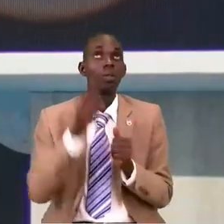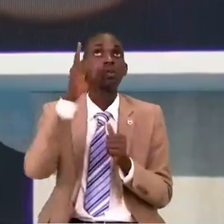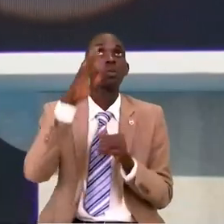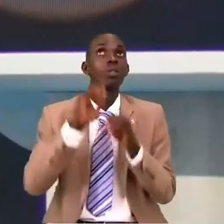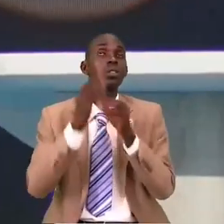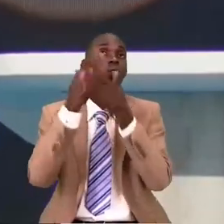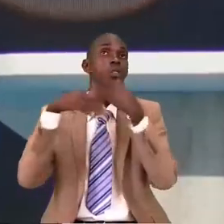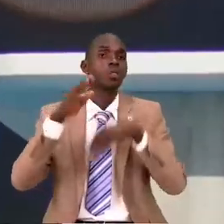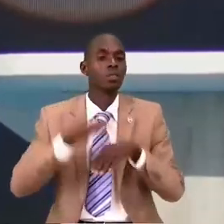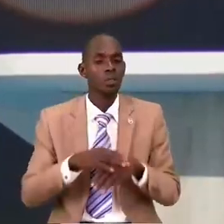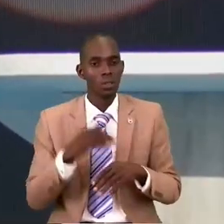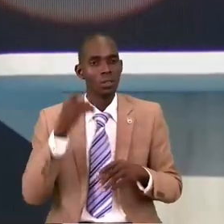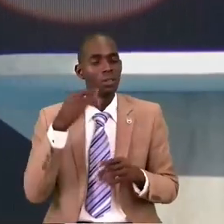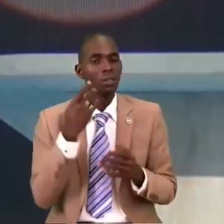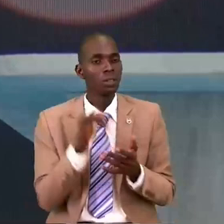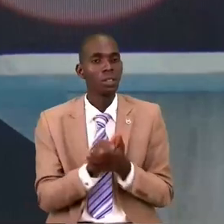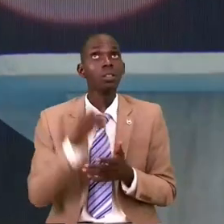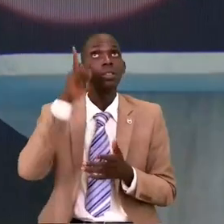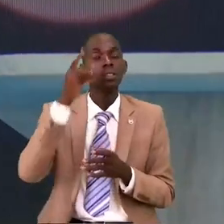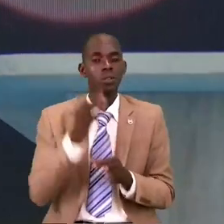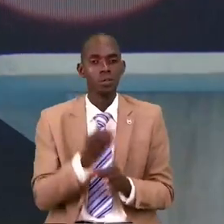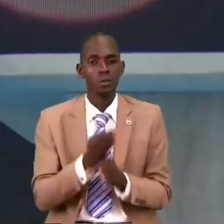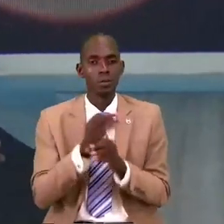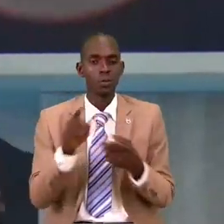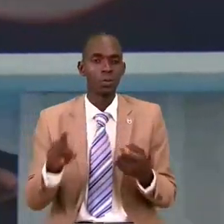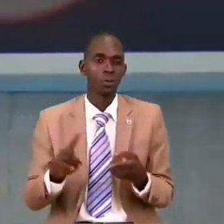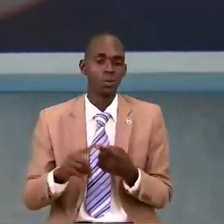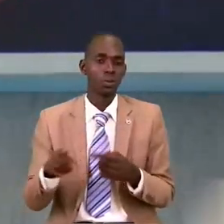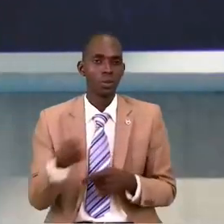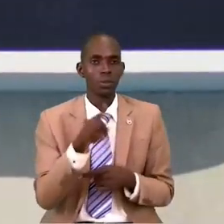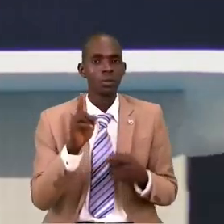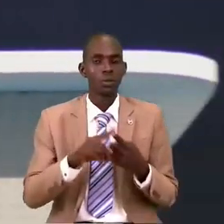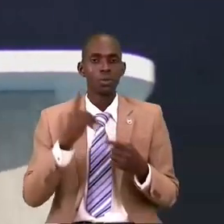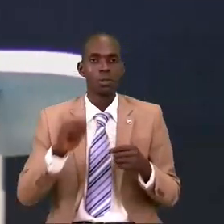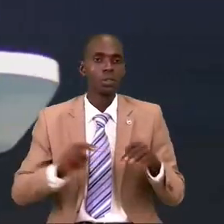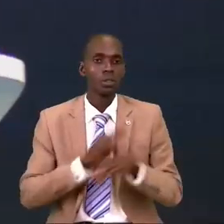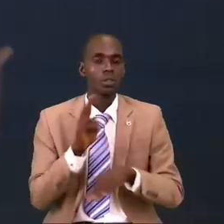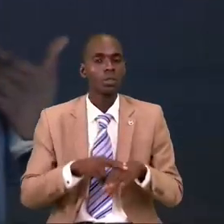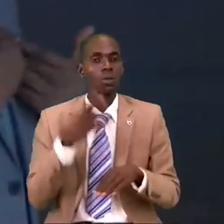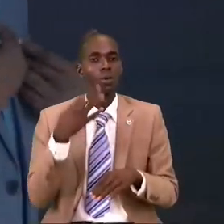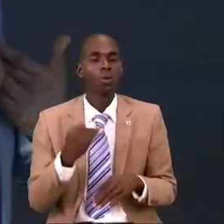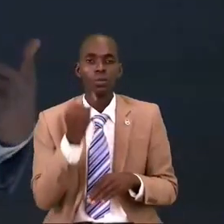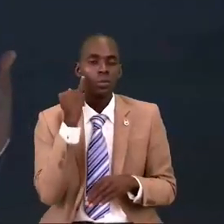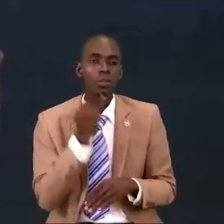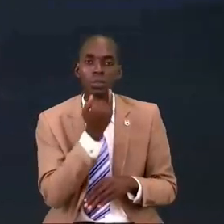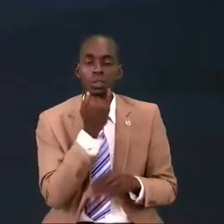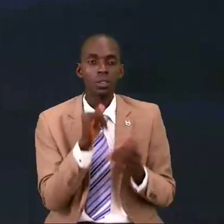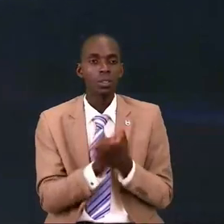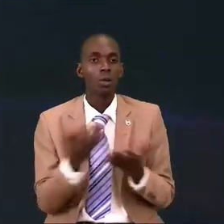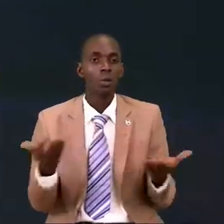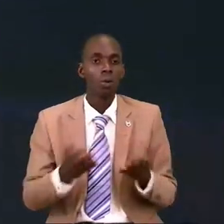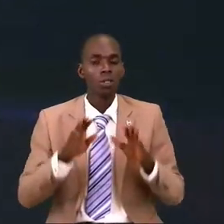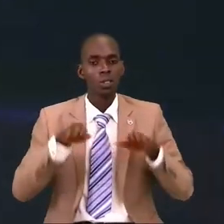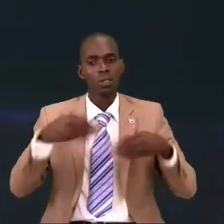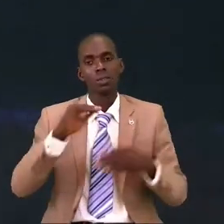la nation d'Israël, c'est ce qui a donné à Josué la confiance. Dieu ne va pas décevoir ces gens-là. Il ne va